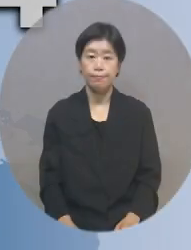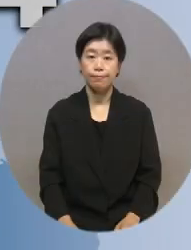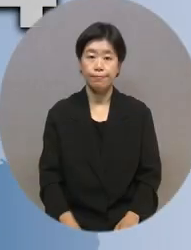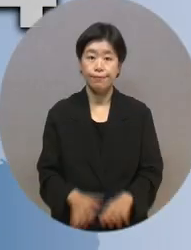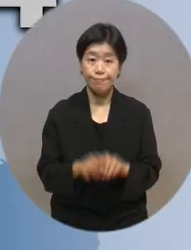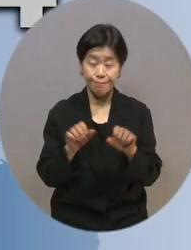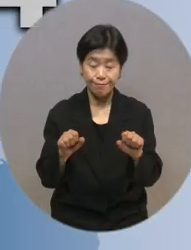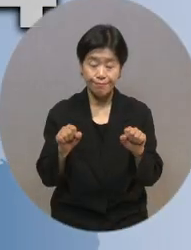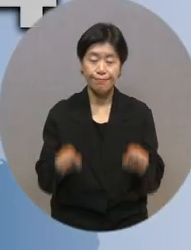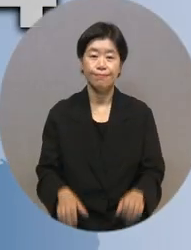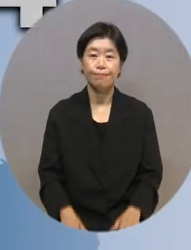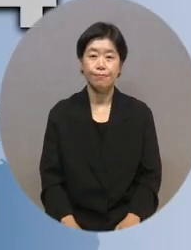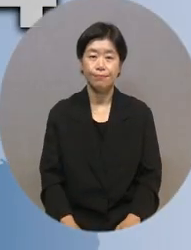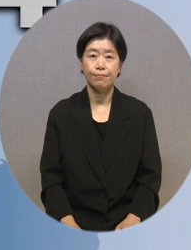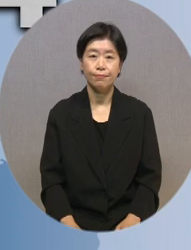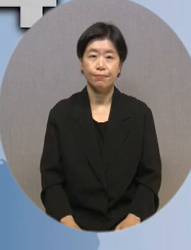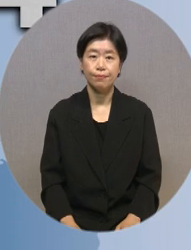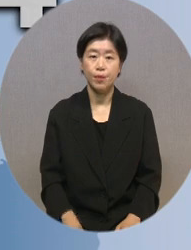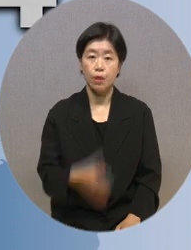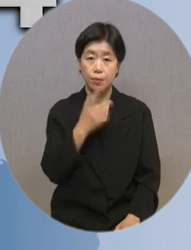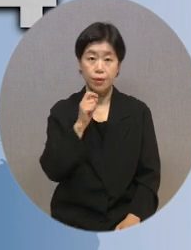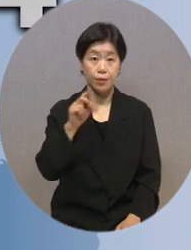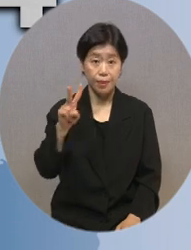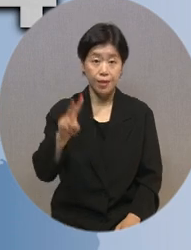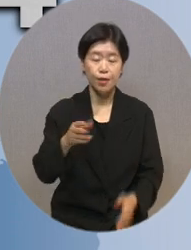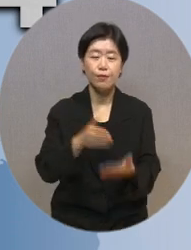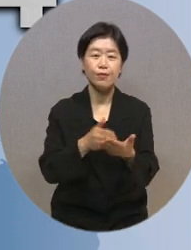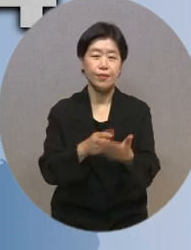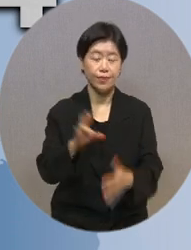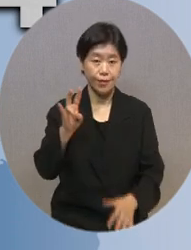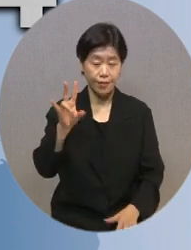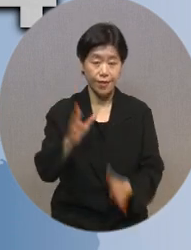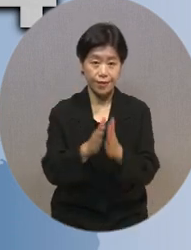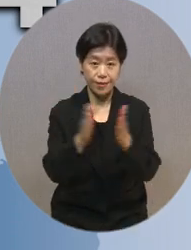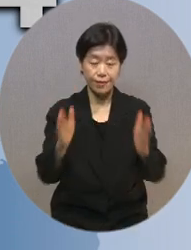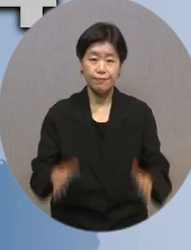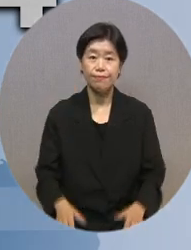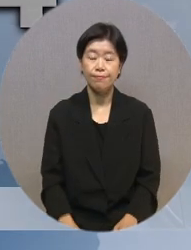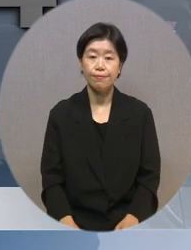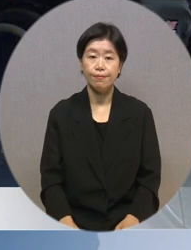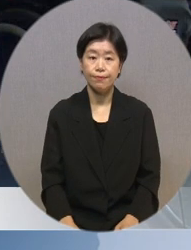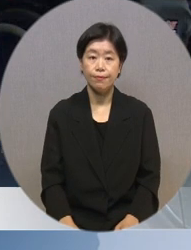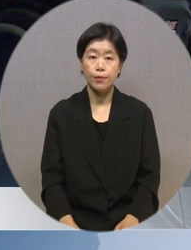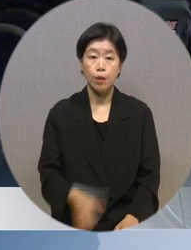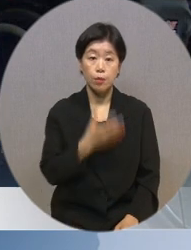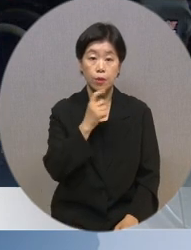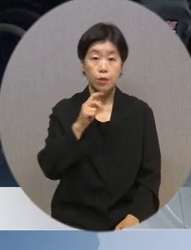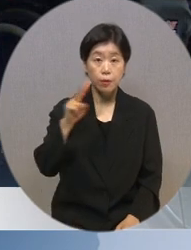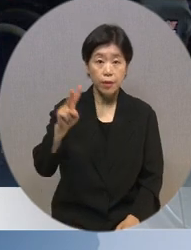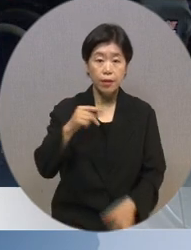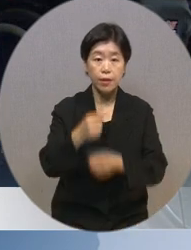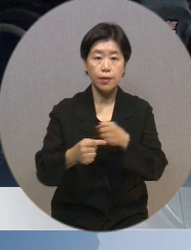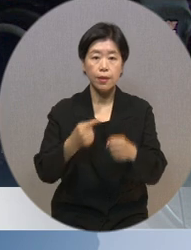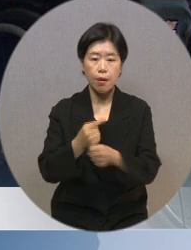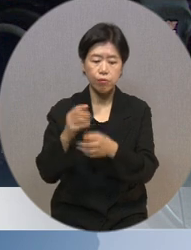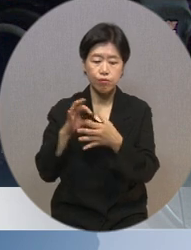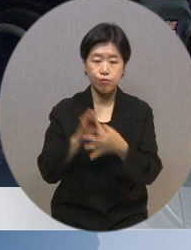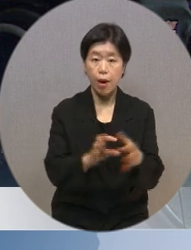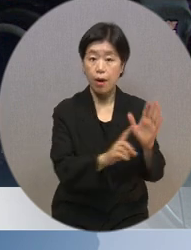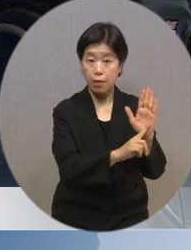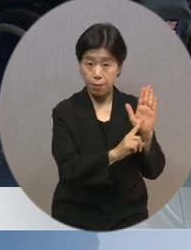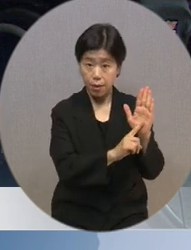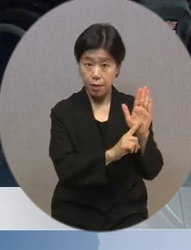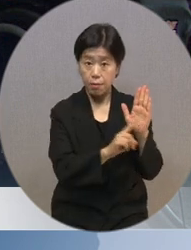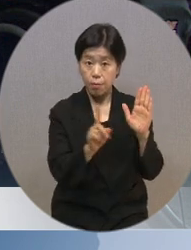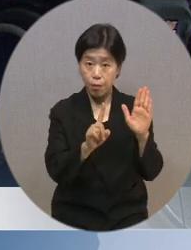시청자 여러분 안녕하십니까? WBC 복지TV 뉴스24입니다. 복지TV 연중 캠페인으로